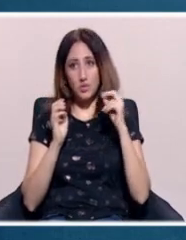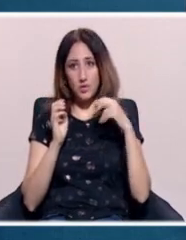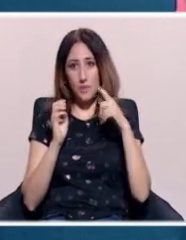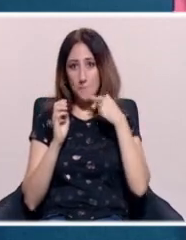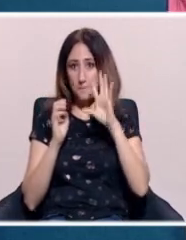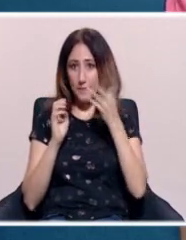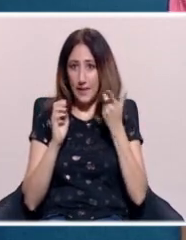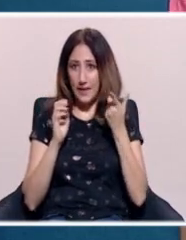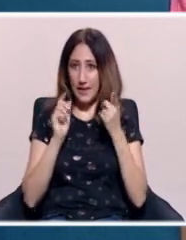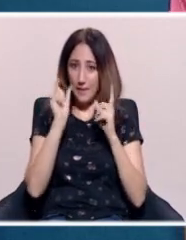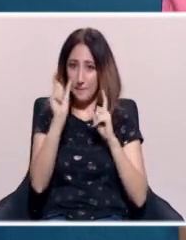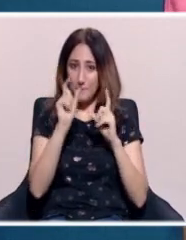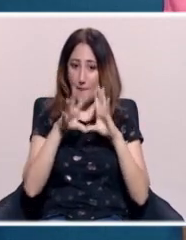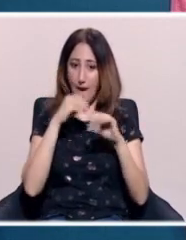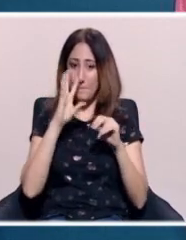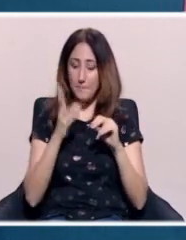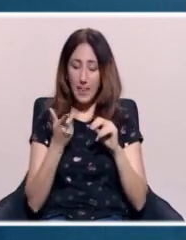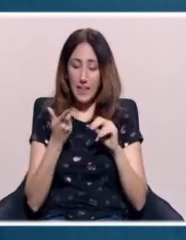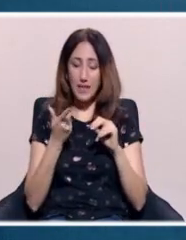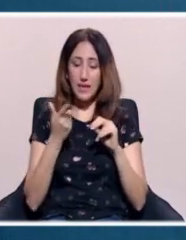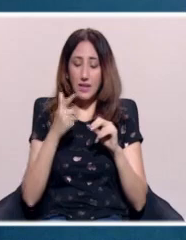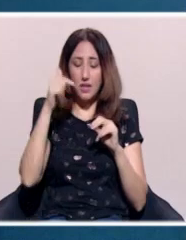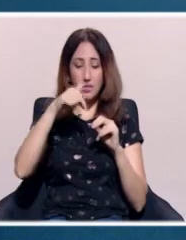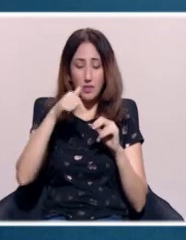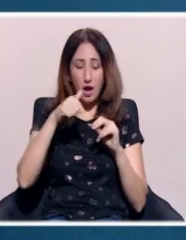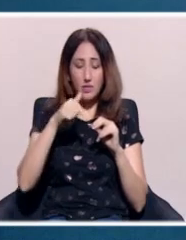وإيه المشهد اللي هعمله النهاردة، أو إيه الكام مشهد اللي هعمله من النهاردة،